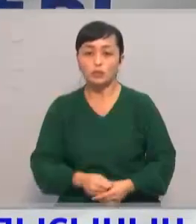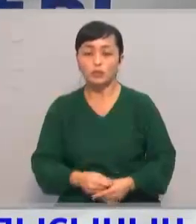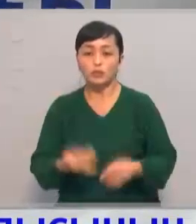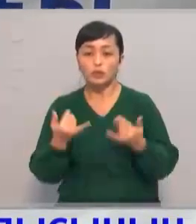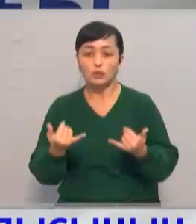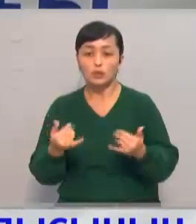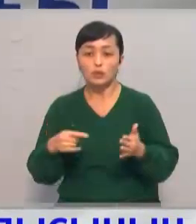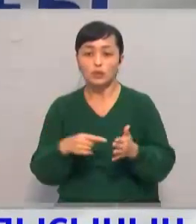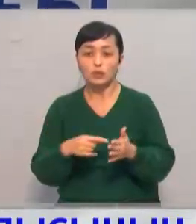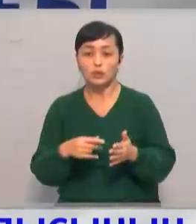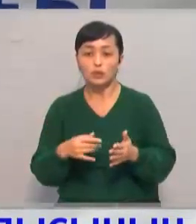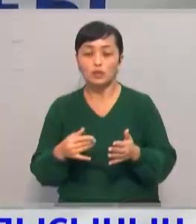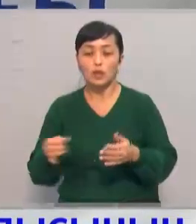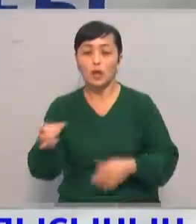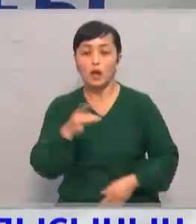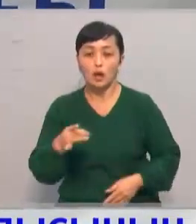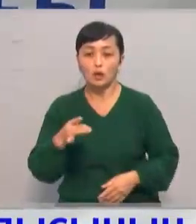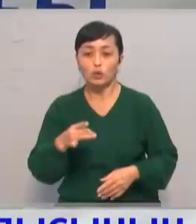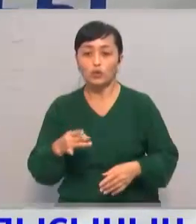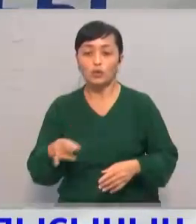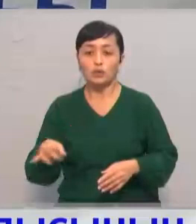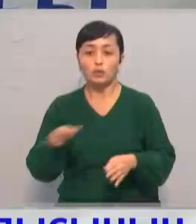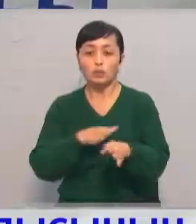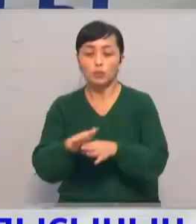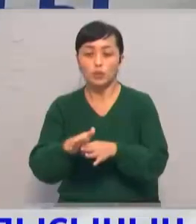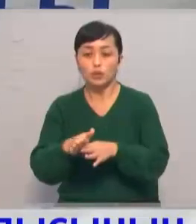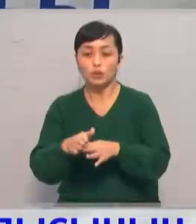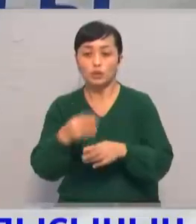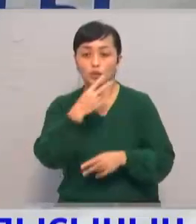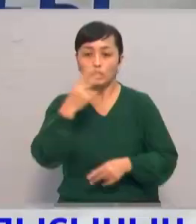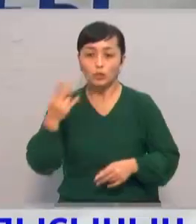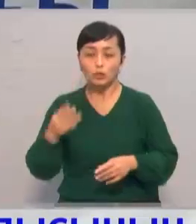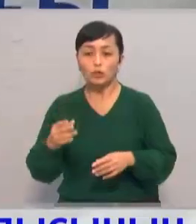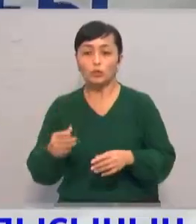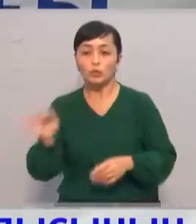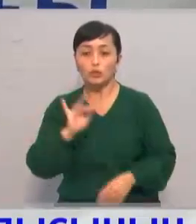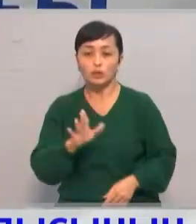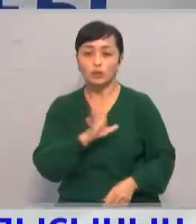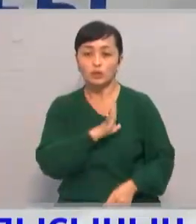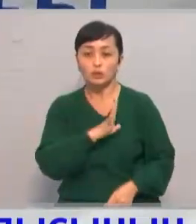қазір мына аудан орын алып кетеді деп айтамын. Өйткені ойын өте тартысты өтіп жатқандықтан